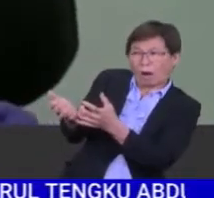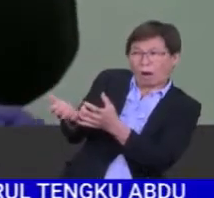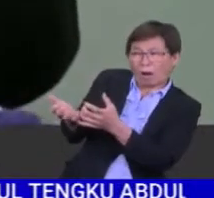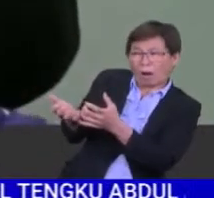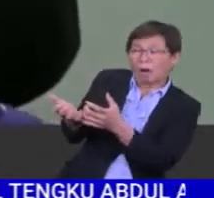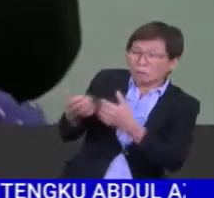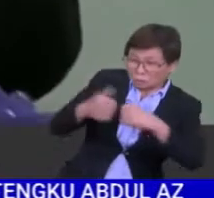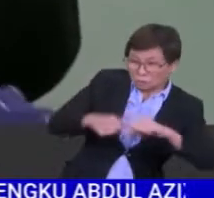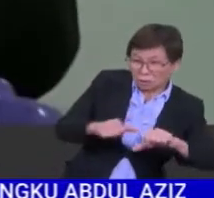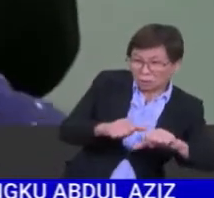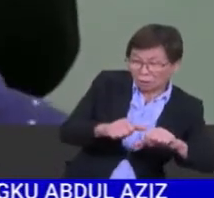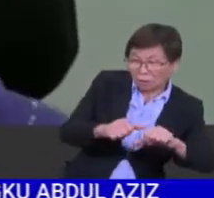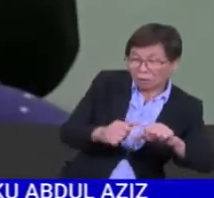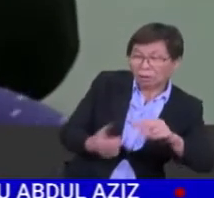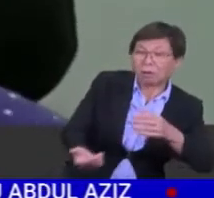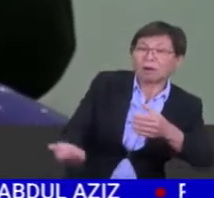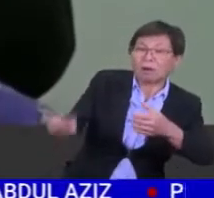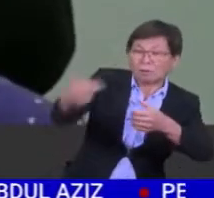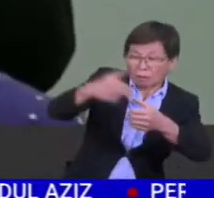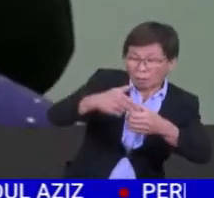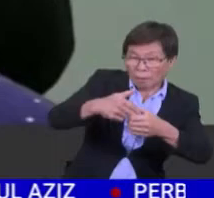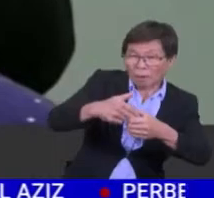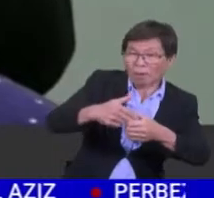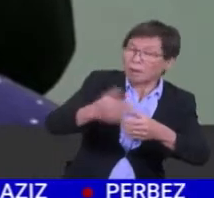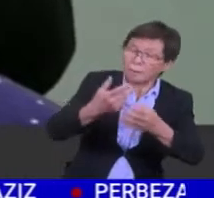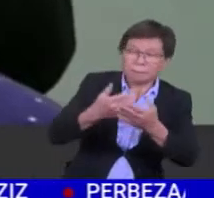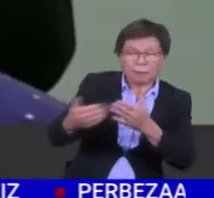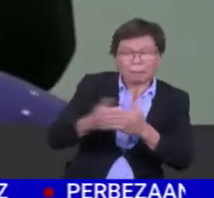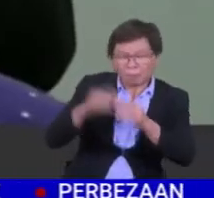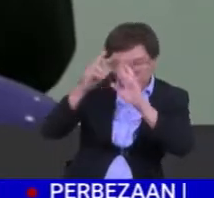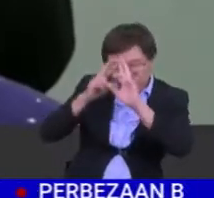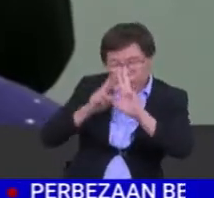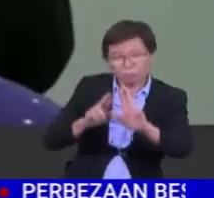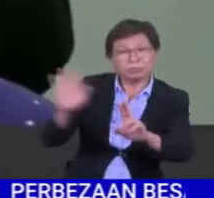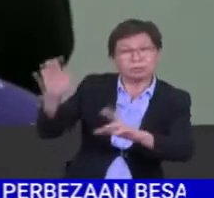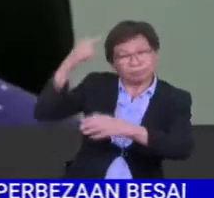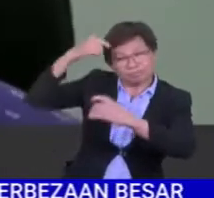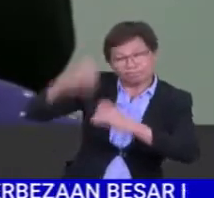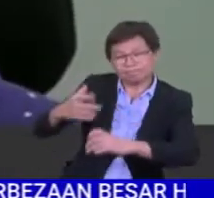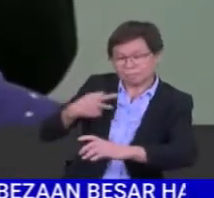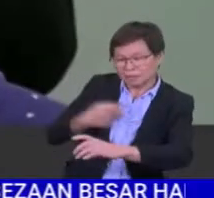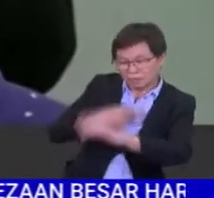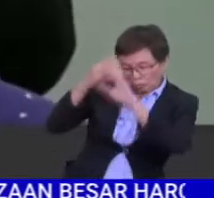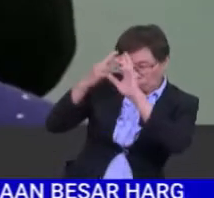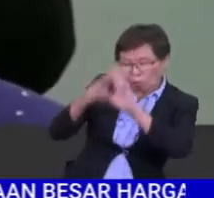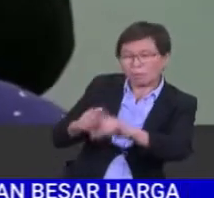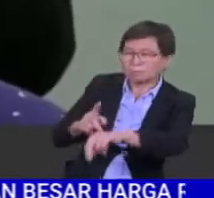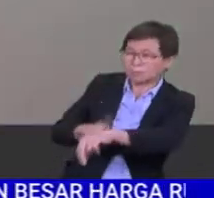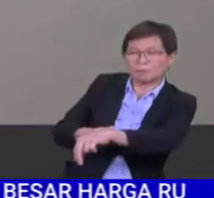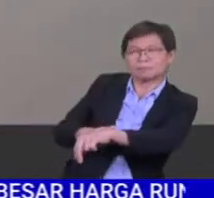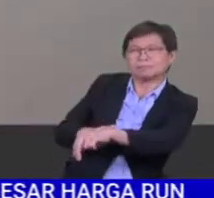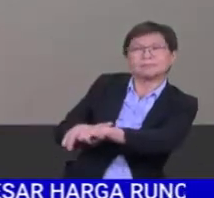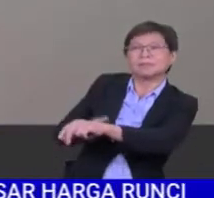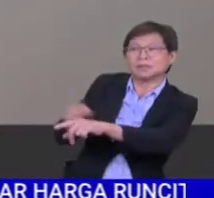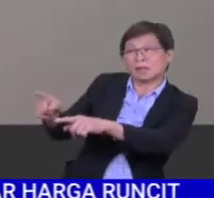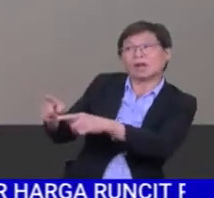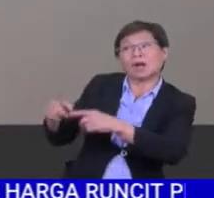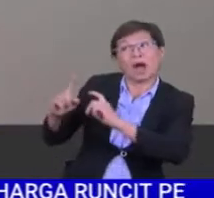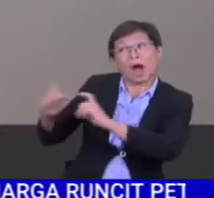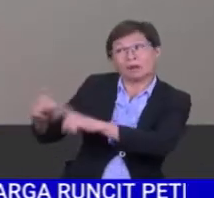still or not. So we respect that decision and we are still giving her time lah.